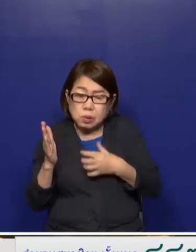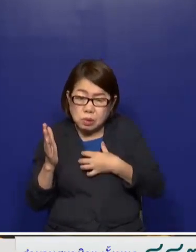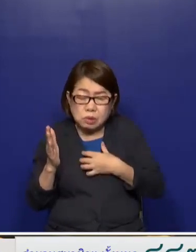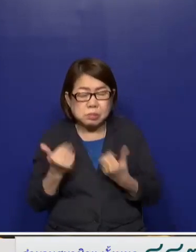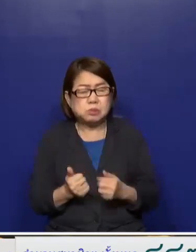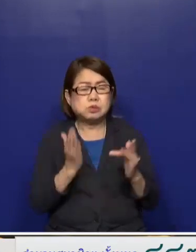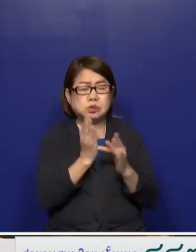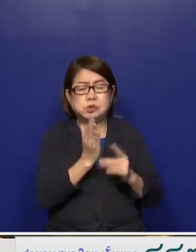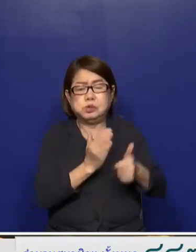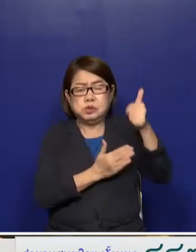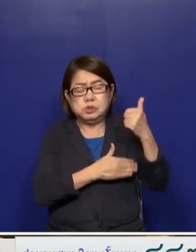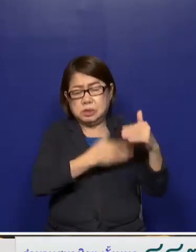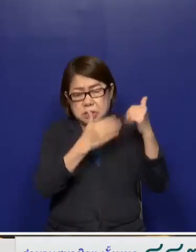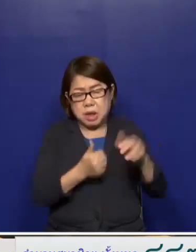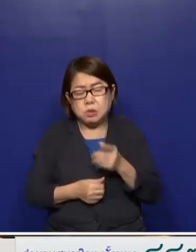โลยี